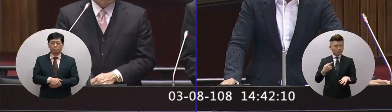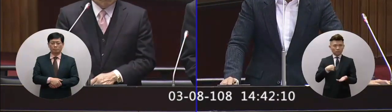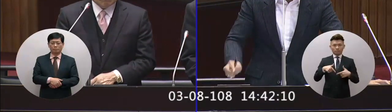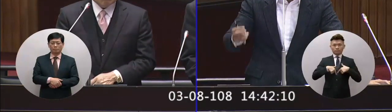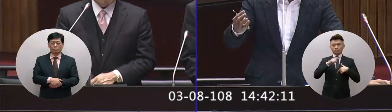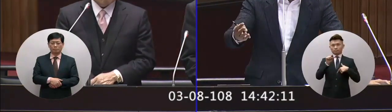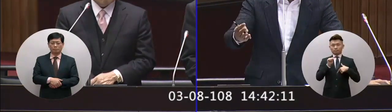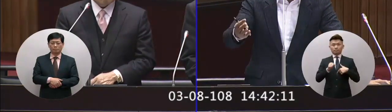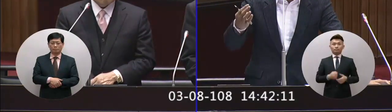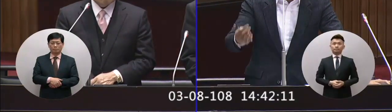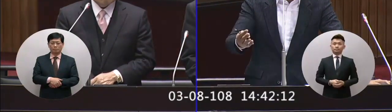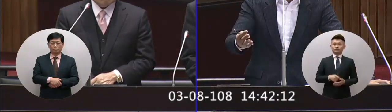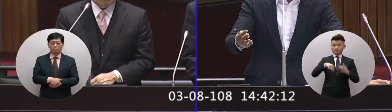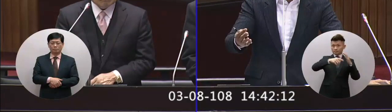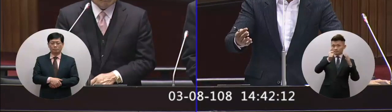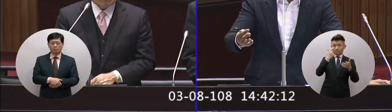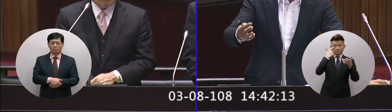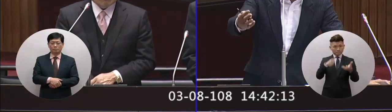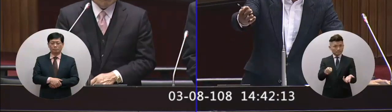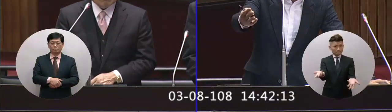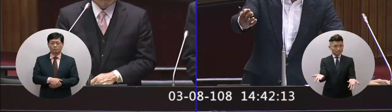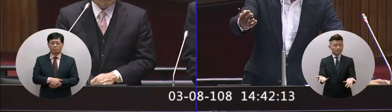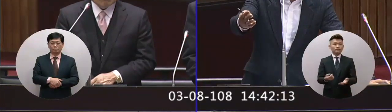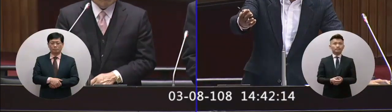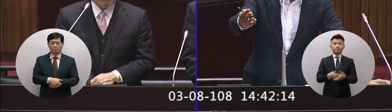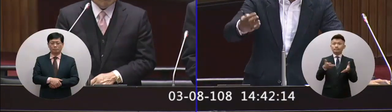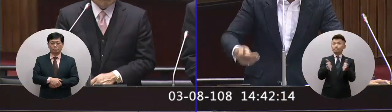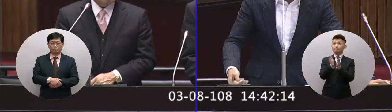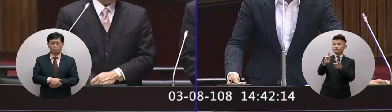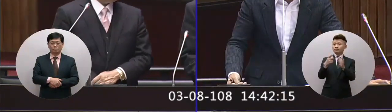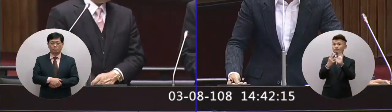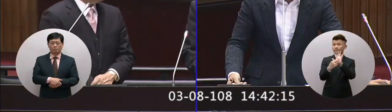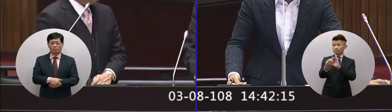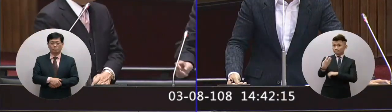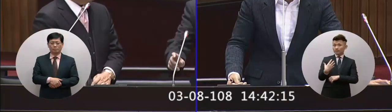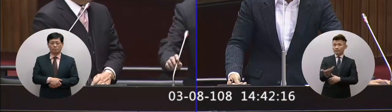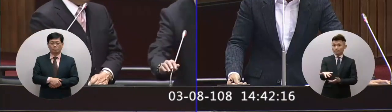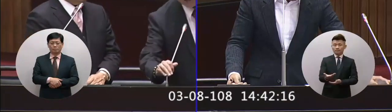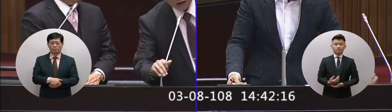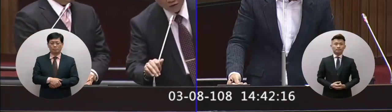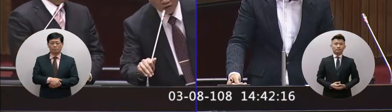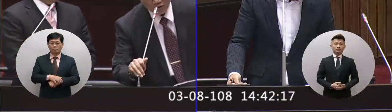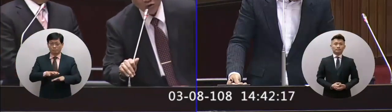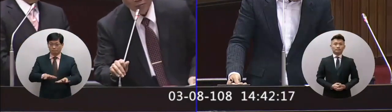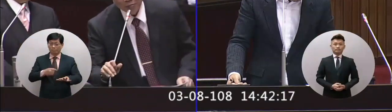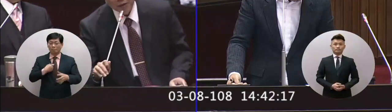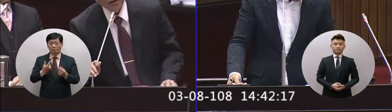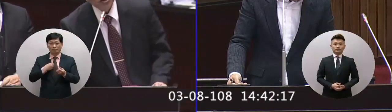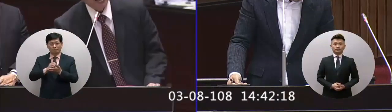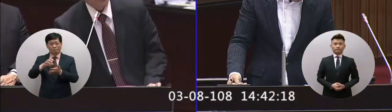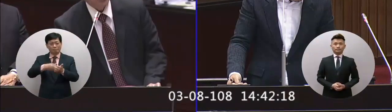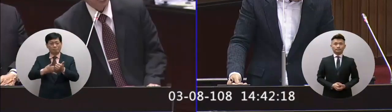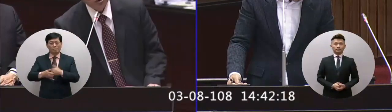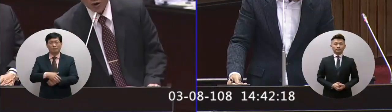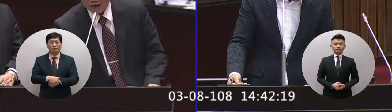這件事是不是醫長可以來重視這件事部長是不是要簡單解釋一下我跟委員